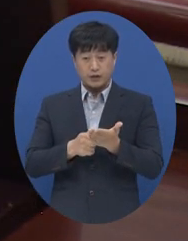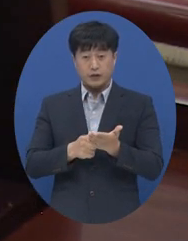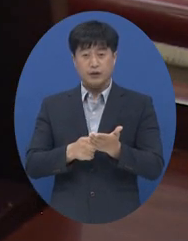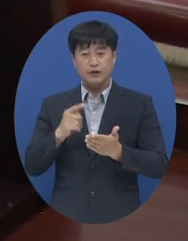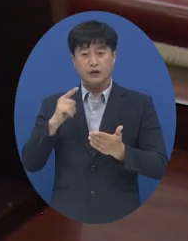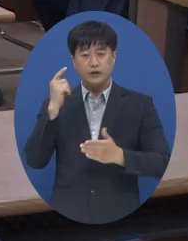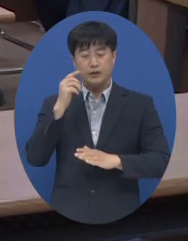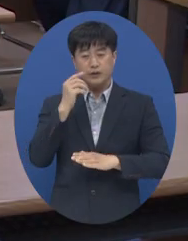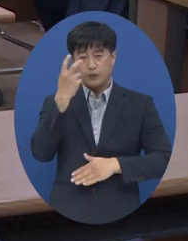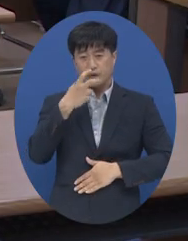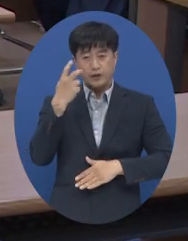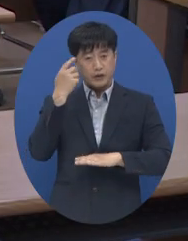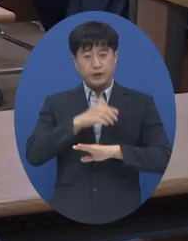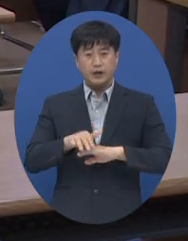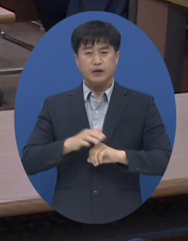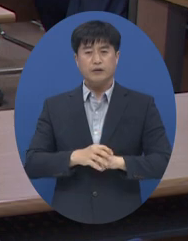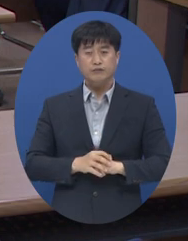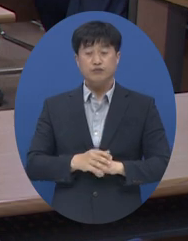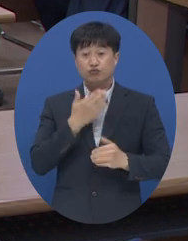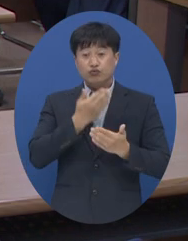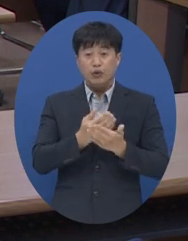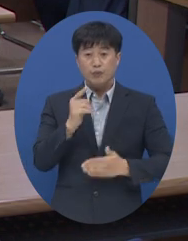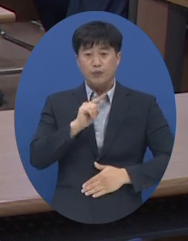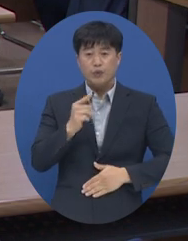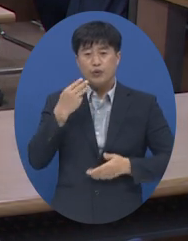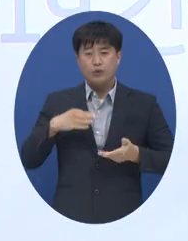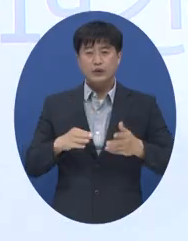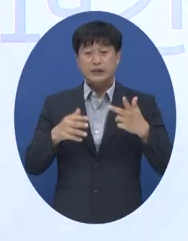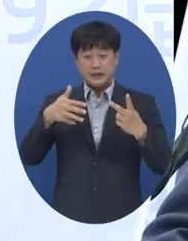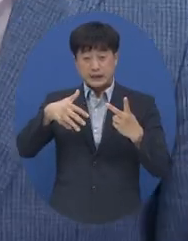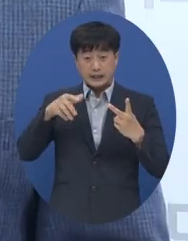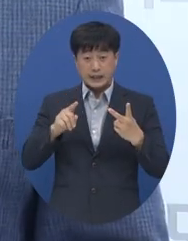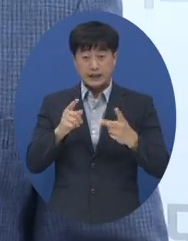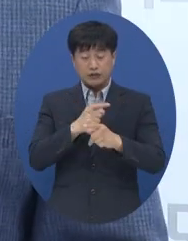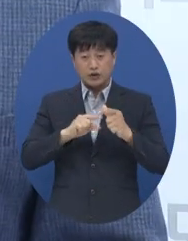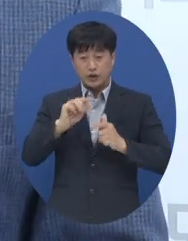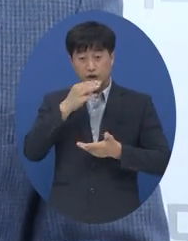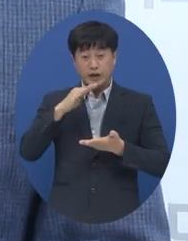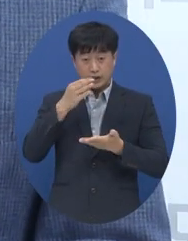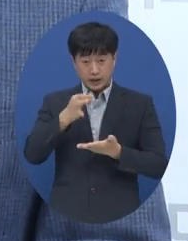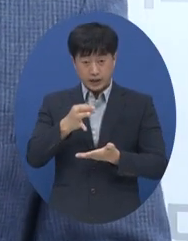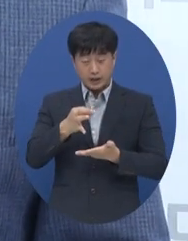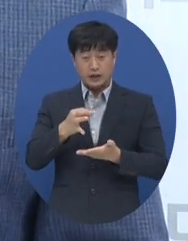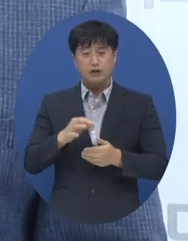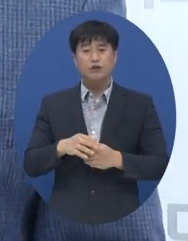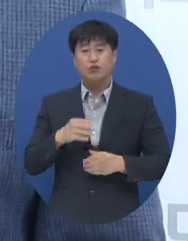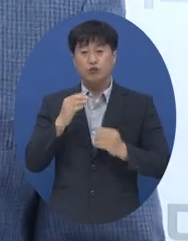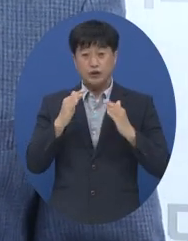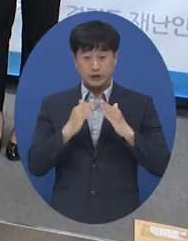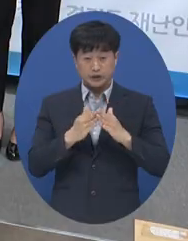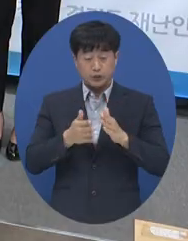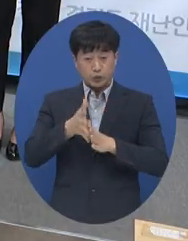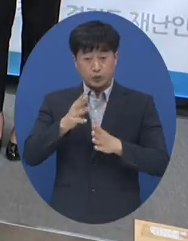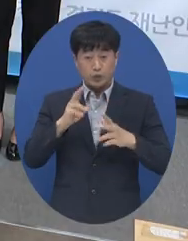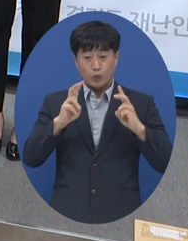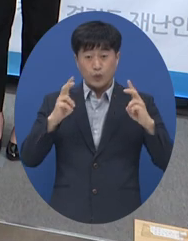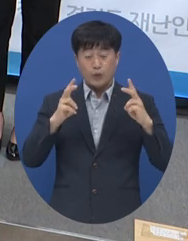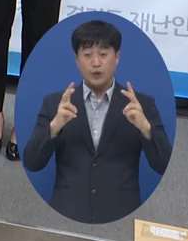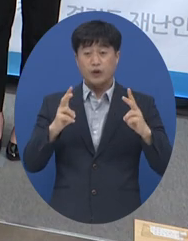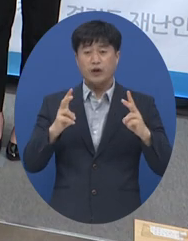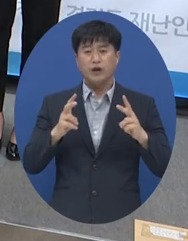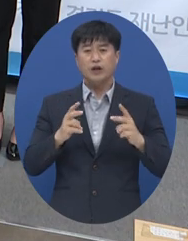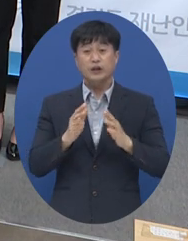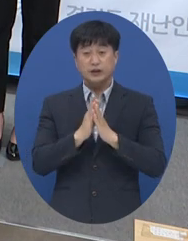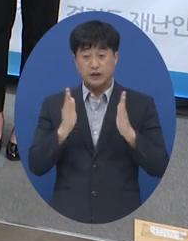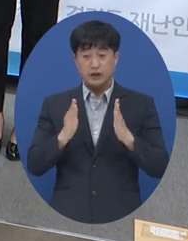예정입니다. 눈에 띄는 안건으로는 경기도 2차 추가경정 예산안과 경기주택도시공사 출자계획